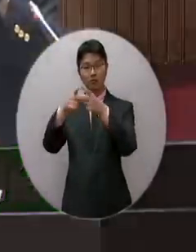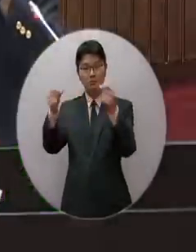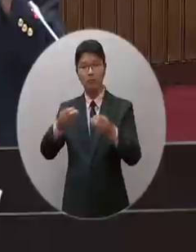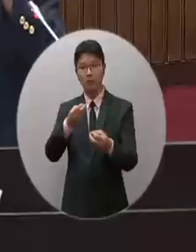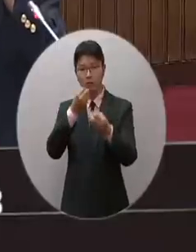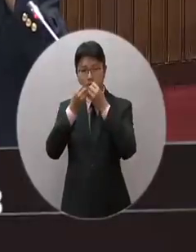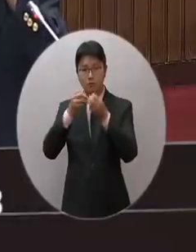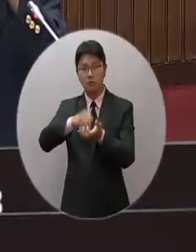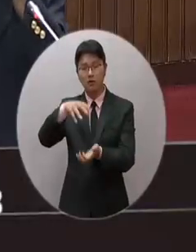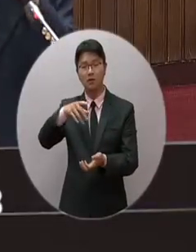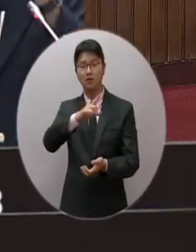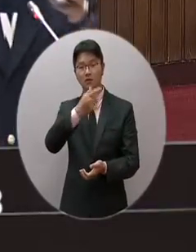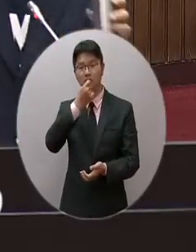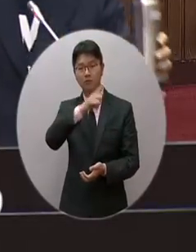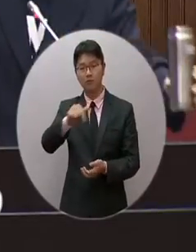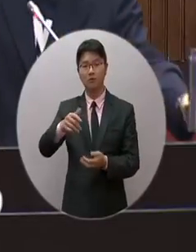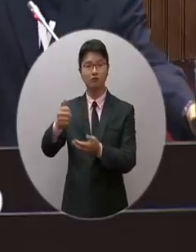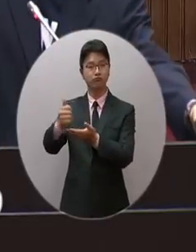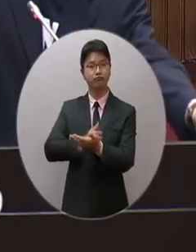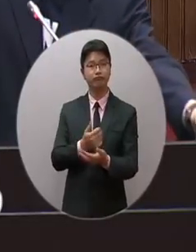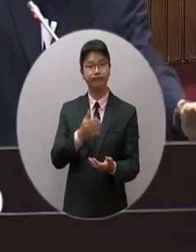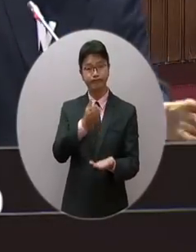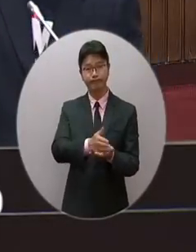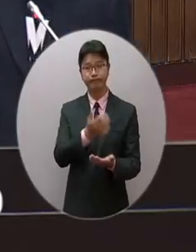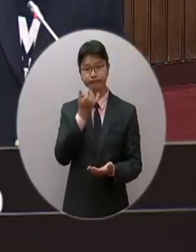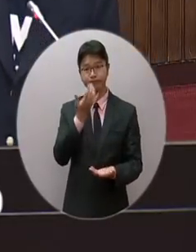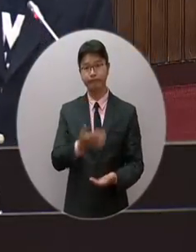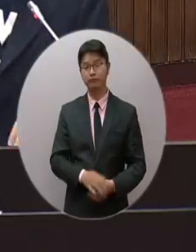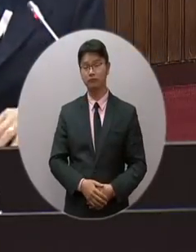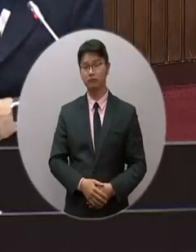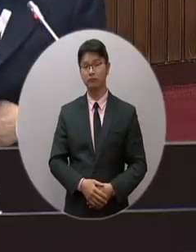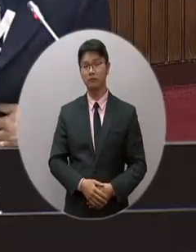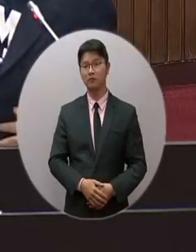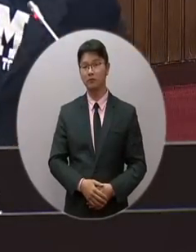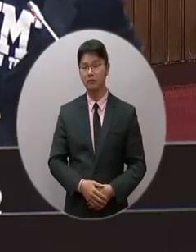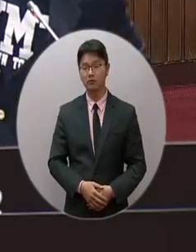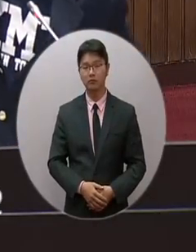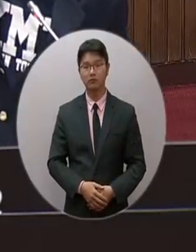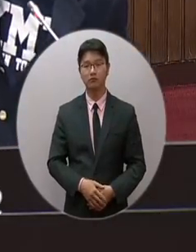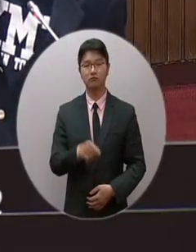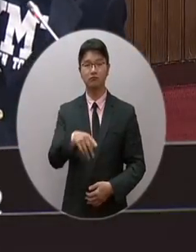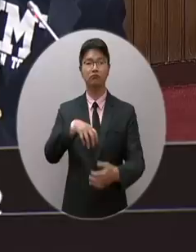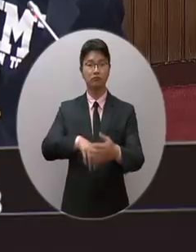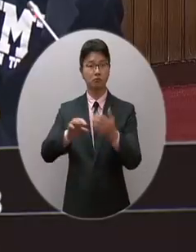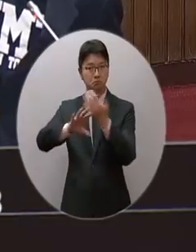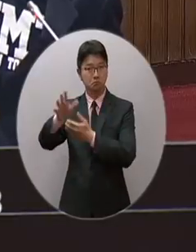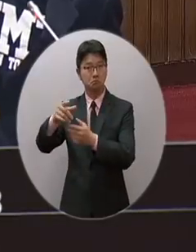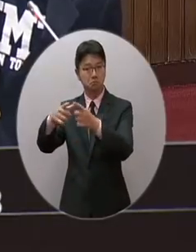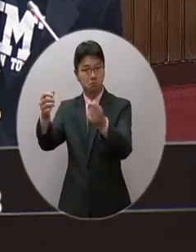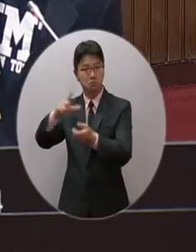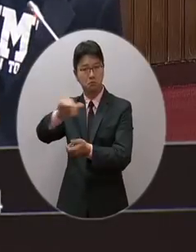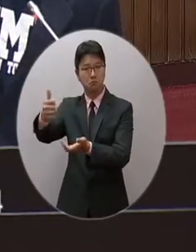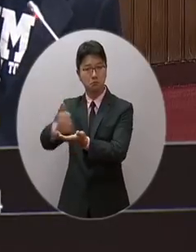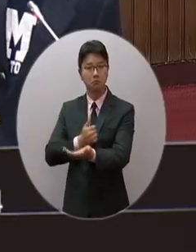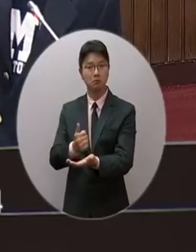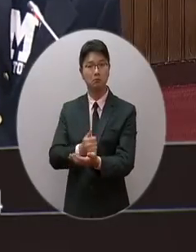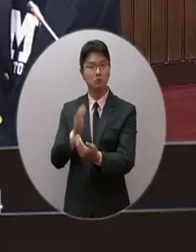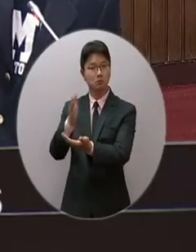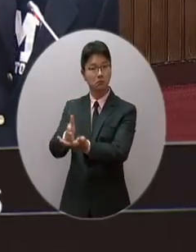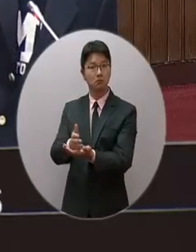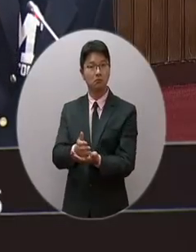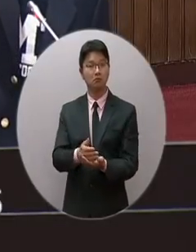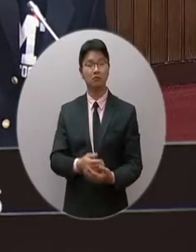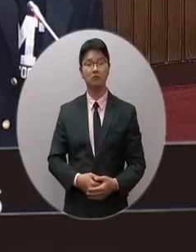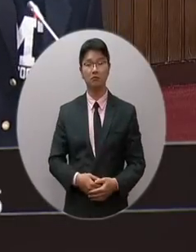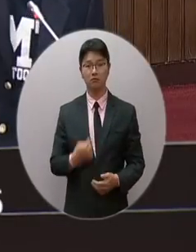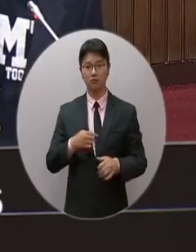但是要看看你们那个内容啊，因为我还不知道你们 内容就 你们公投的内容 啊，对不对？我现在没有时间问